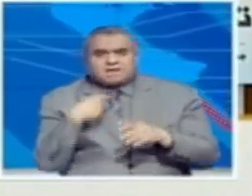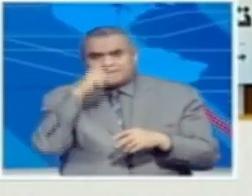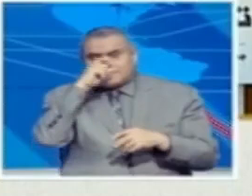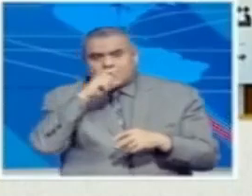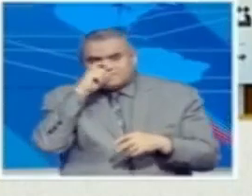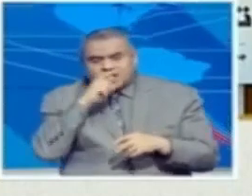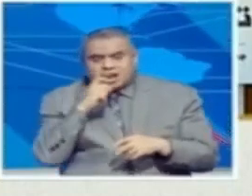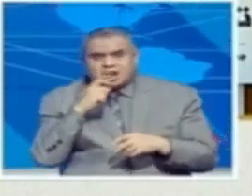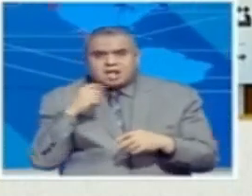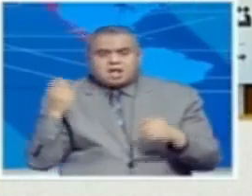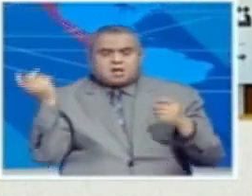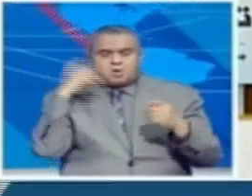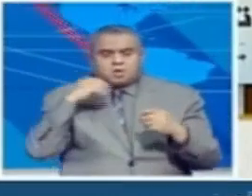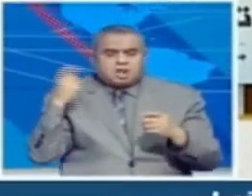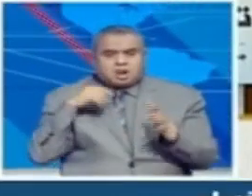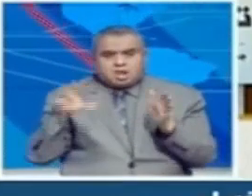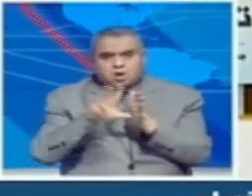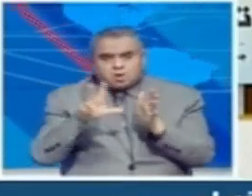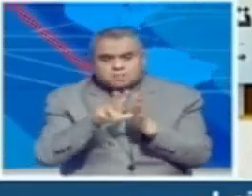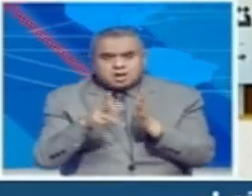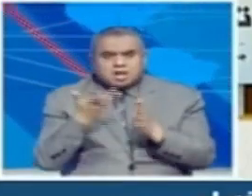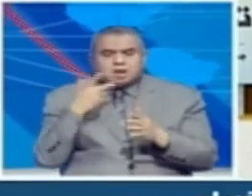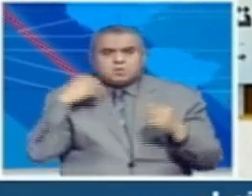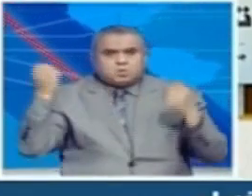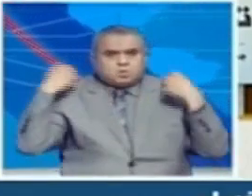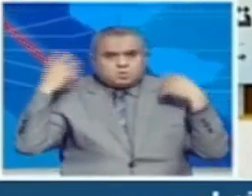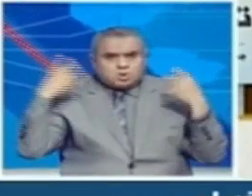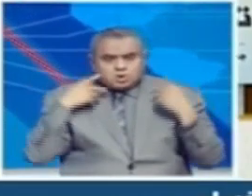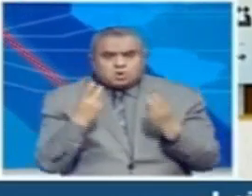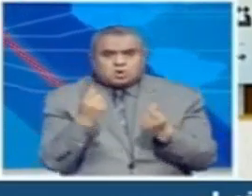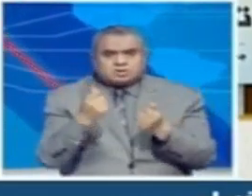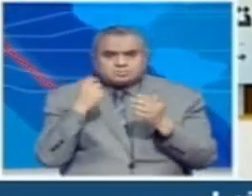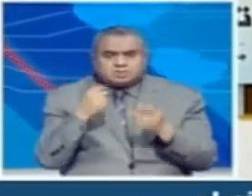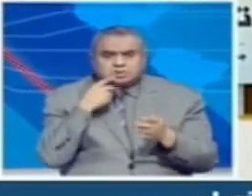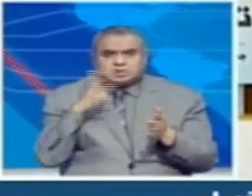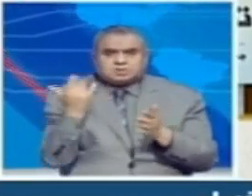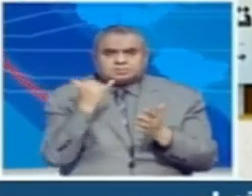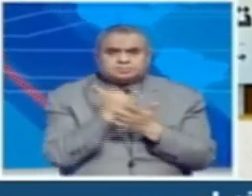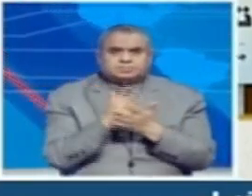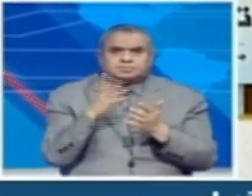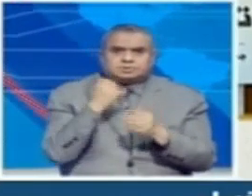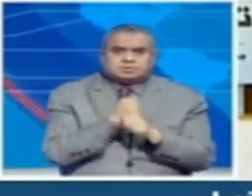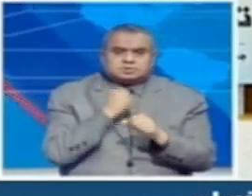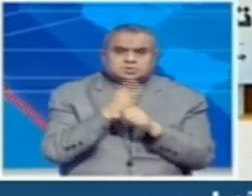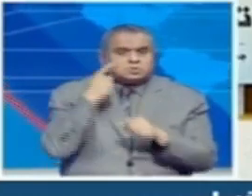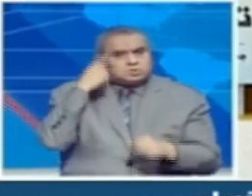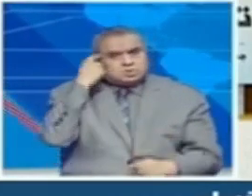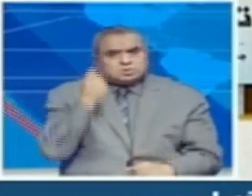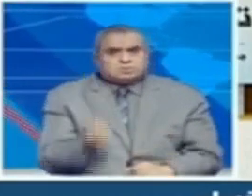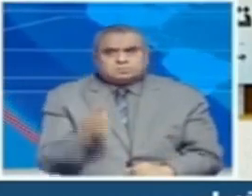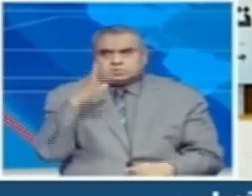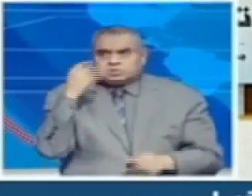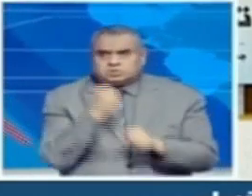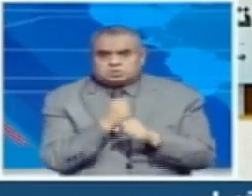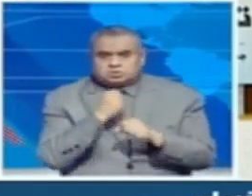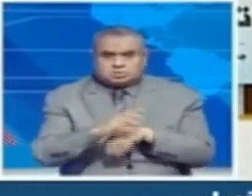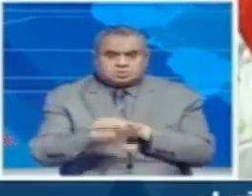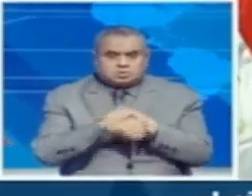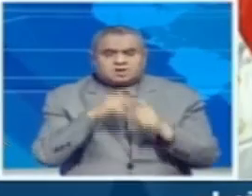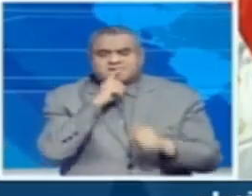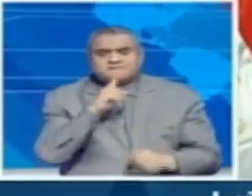والفلاحين والرياضيين ورجال الصناعة والاستثمار وكذلك المثقفين